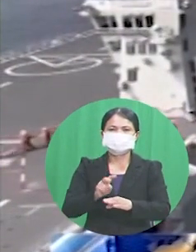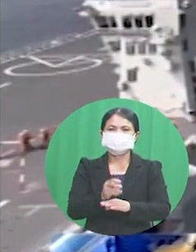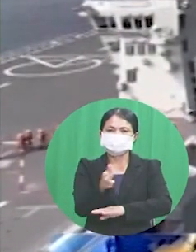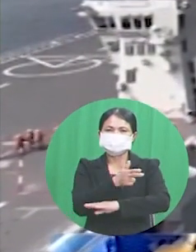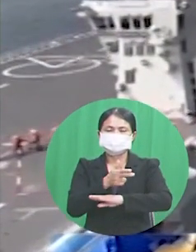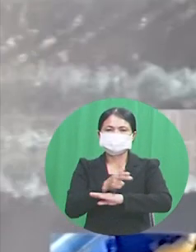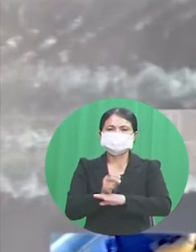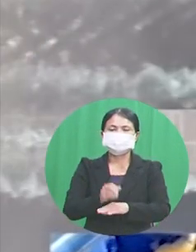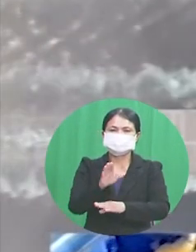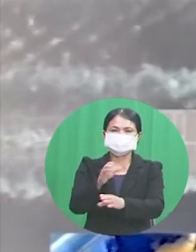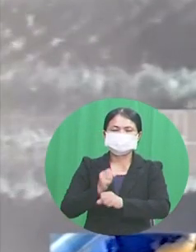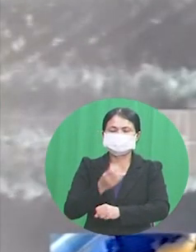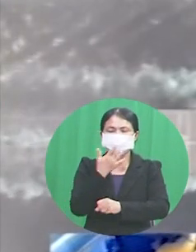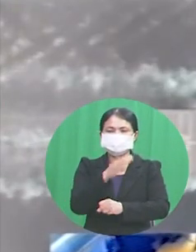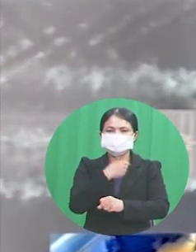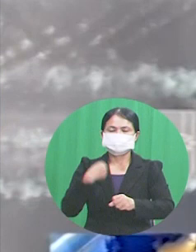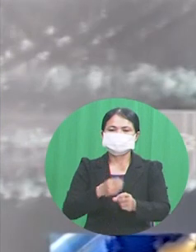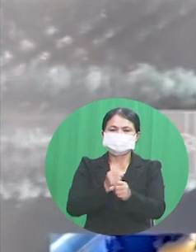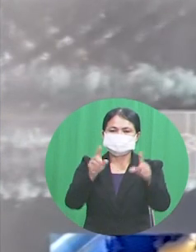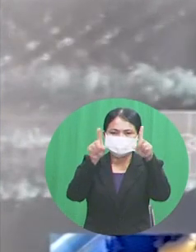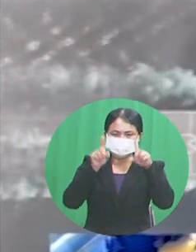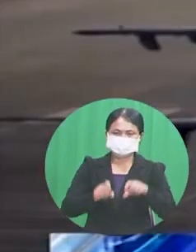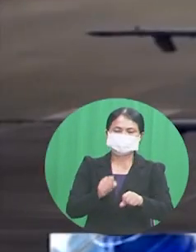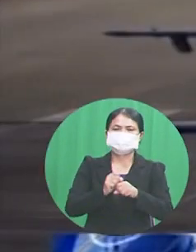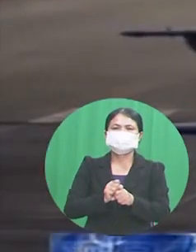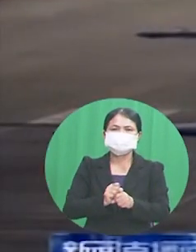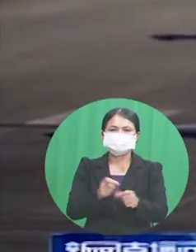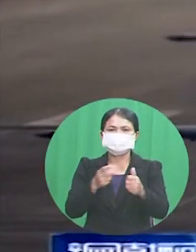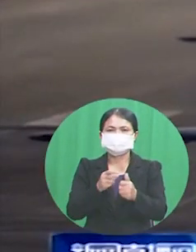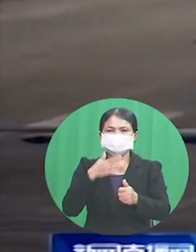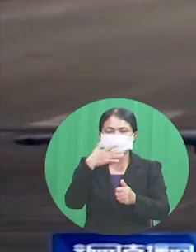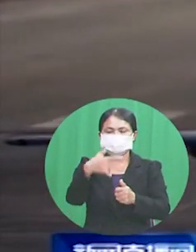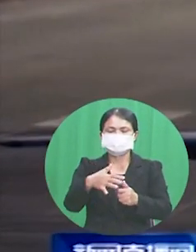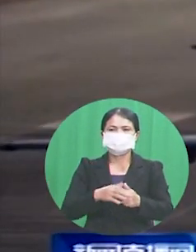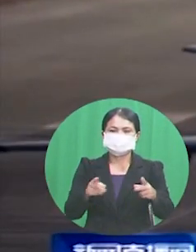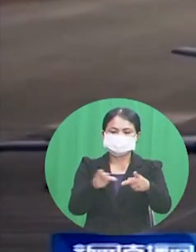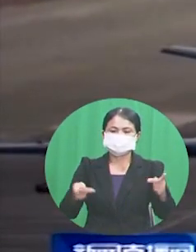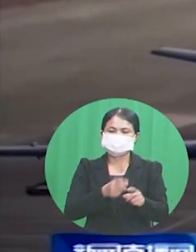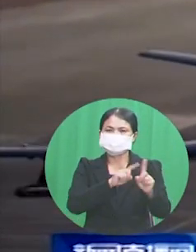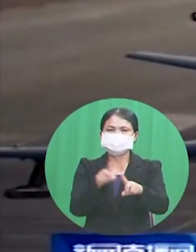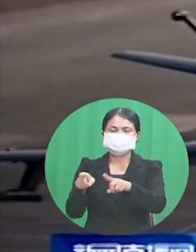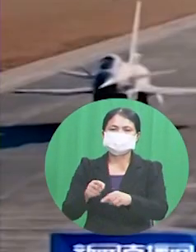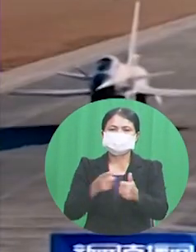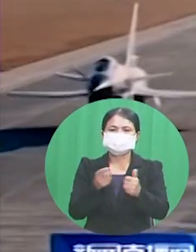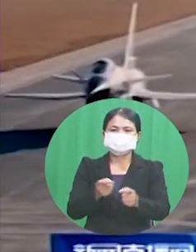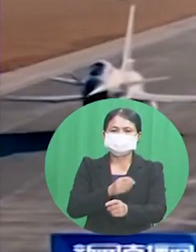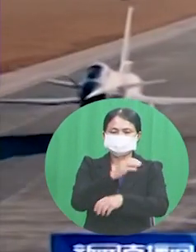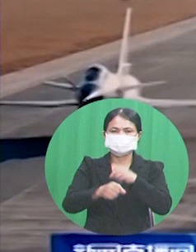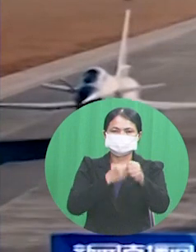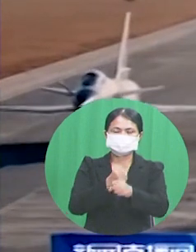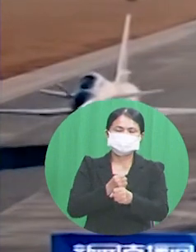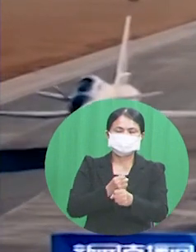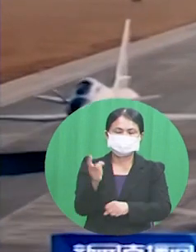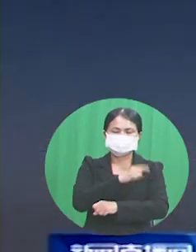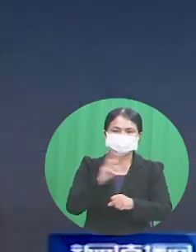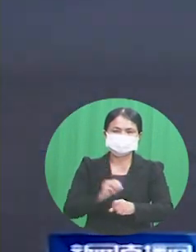អូរបស់កងទ័ពជើងទឹកចិនដែលបានធ្វើសម្ពាធយោធានៅដែនសមុទ្រក្នុងទីតាំងផ្សេងៗនៅមុនថ្ងៃខួបអនុស្សាវរីយ៍នៅ